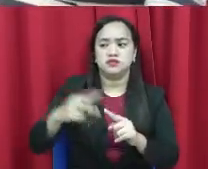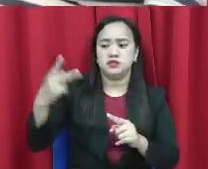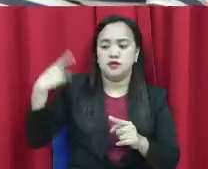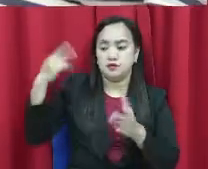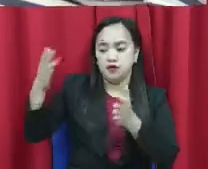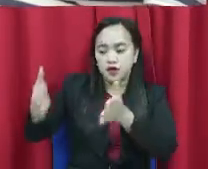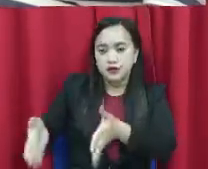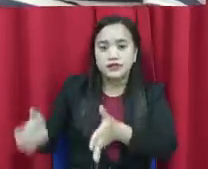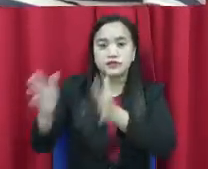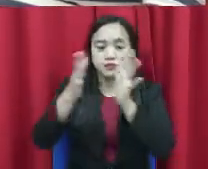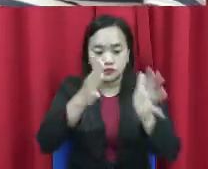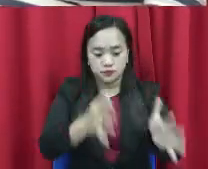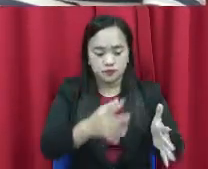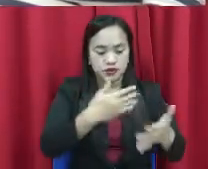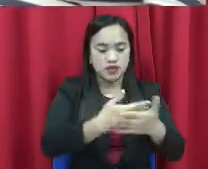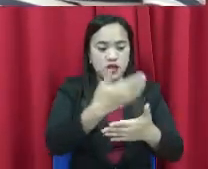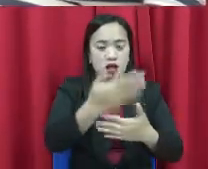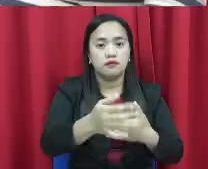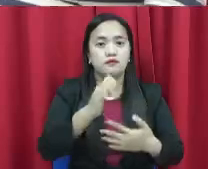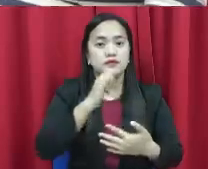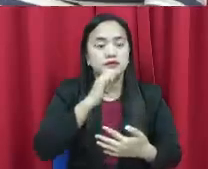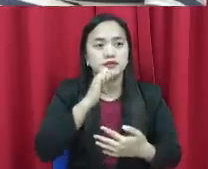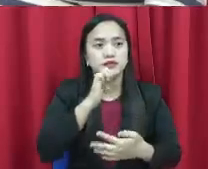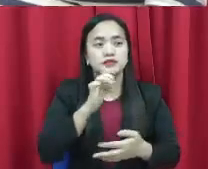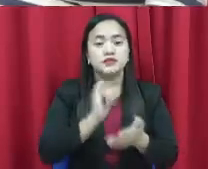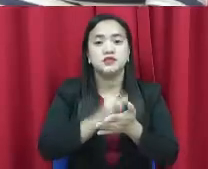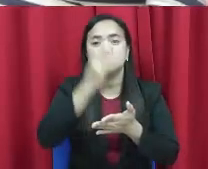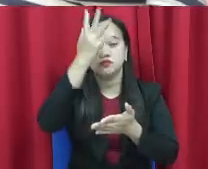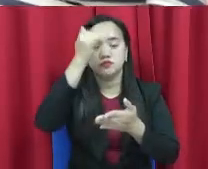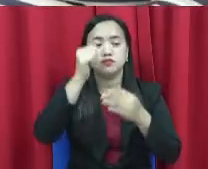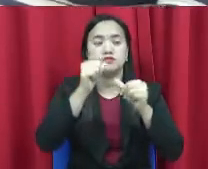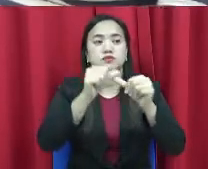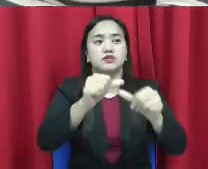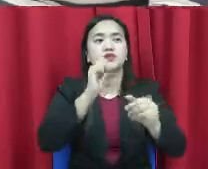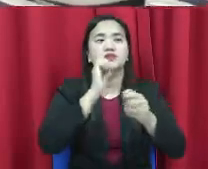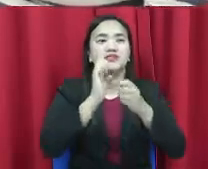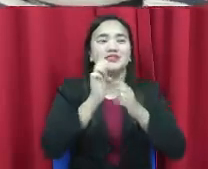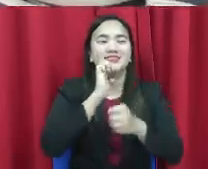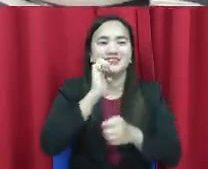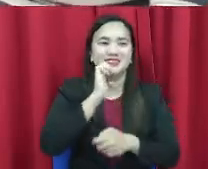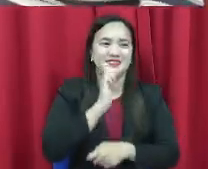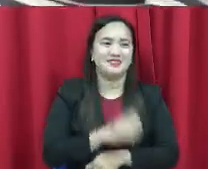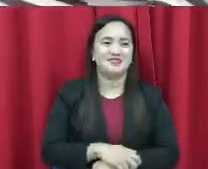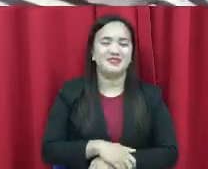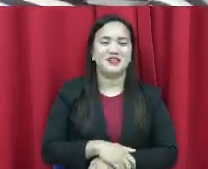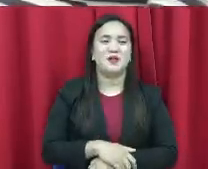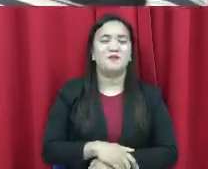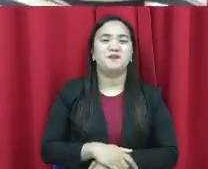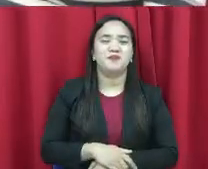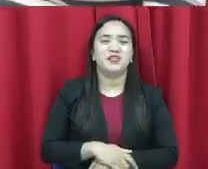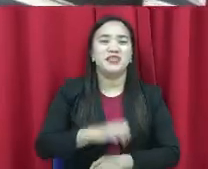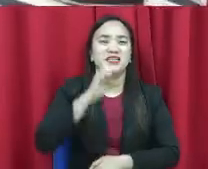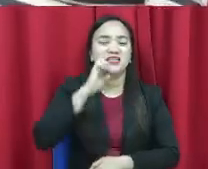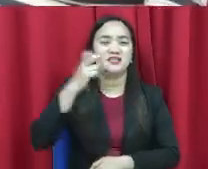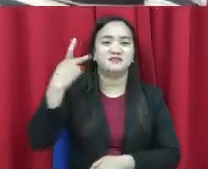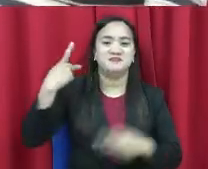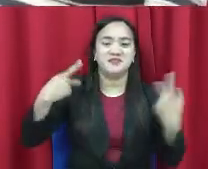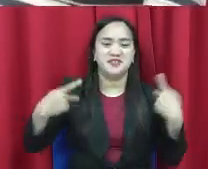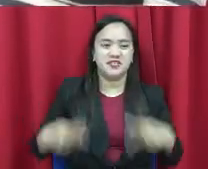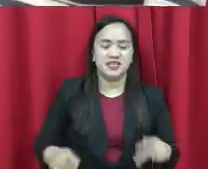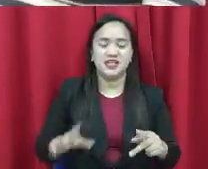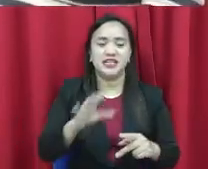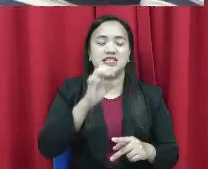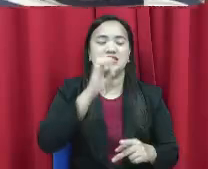Nakaupo lang kami pagkatapos kuma Kaya nga tuloy-tuloy ang kain e kain pisikal at kaing